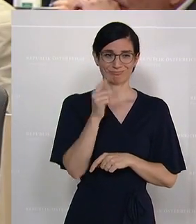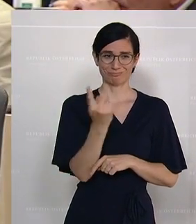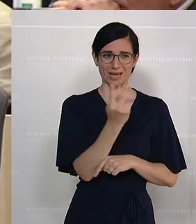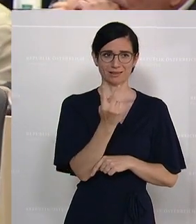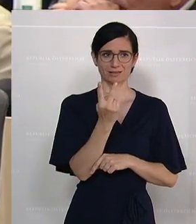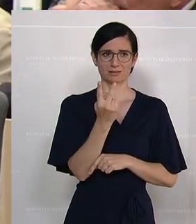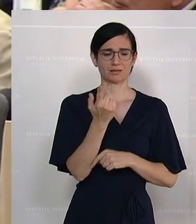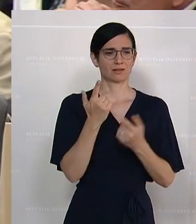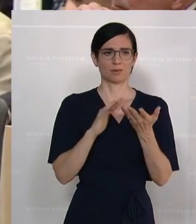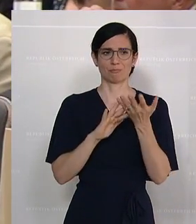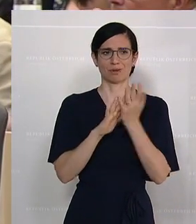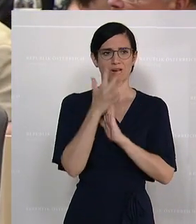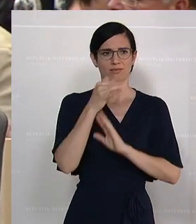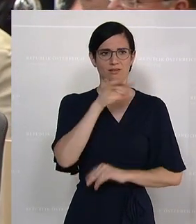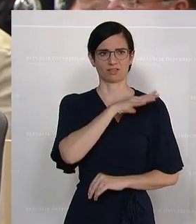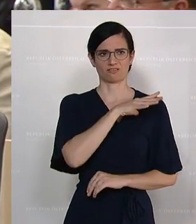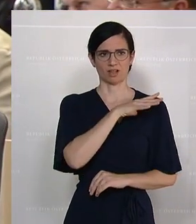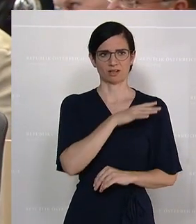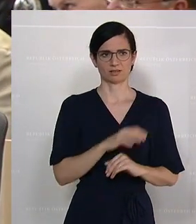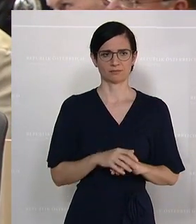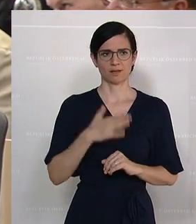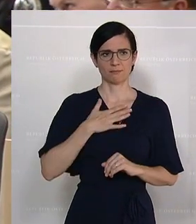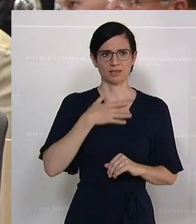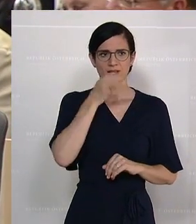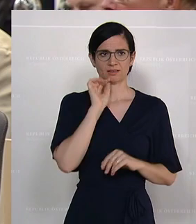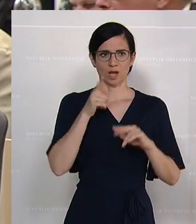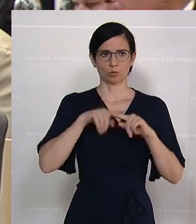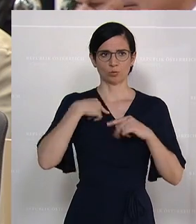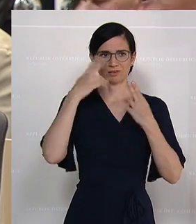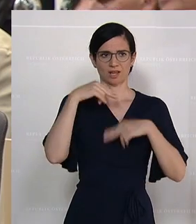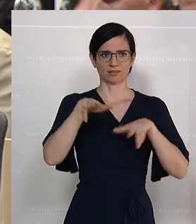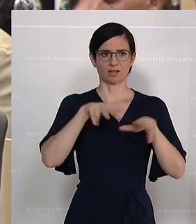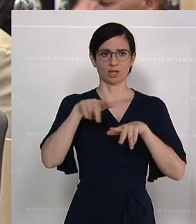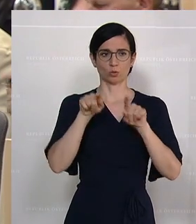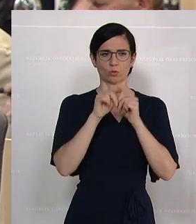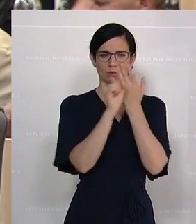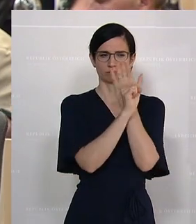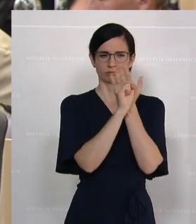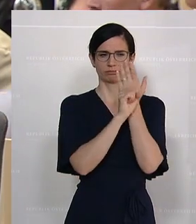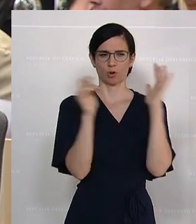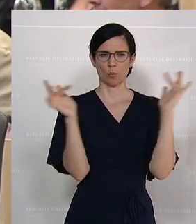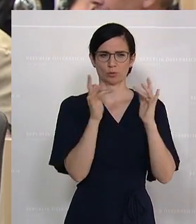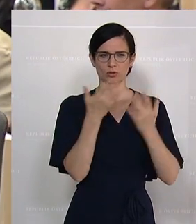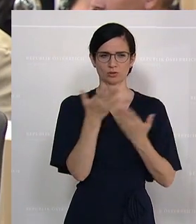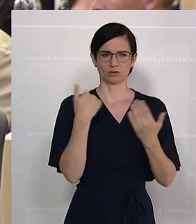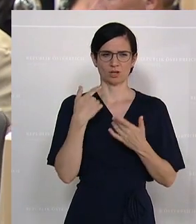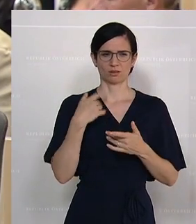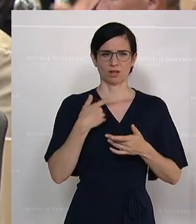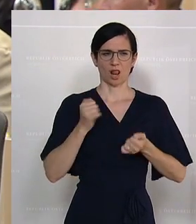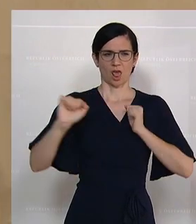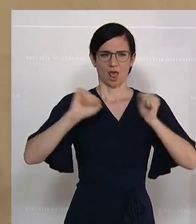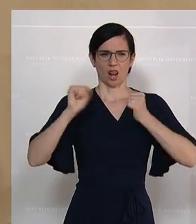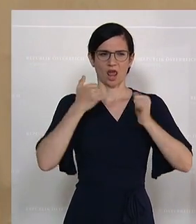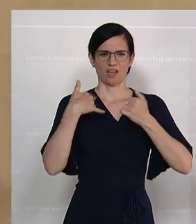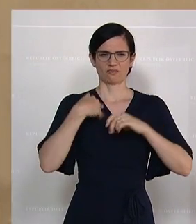dieser kombination meine damen und herren von seiten der regierung und opposition sie agieren wie ein trotziges kind sie wollen